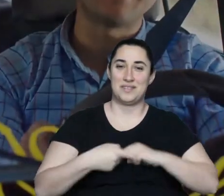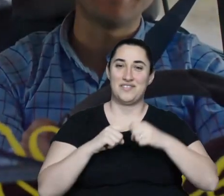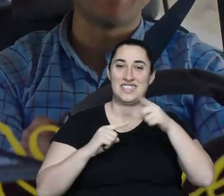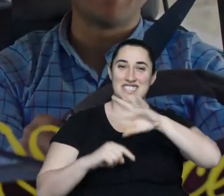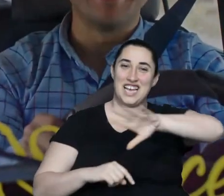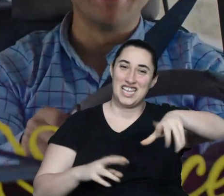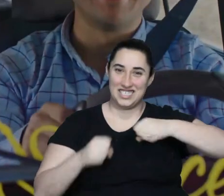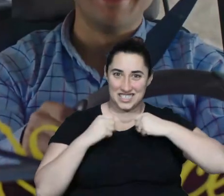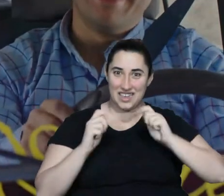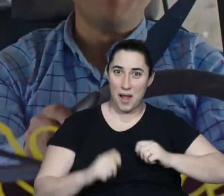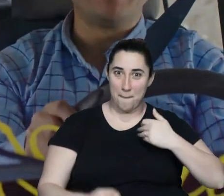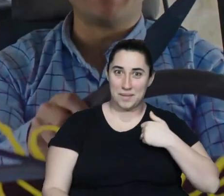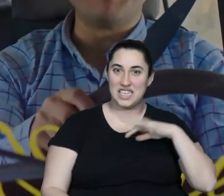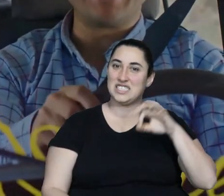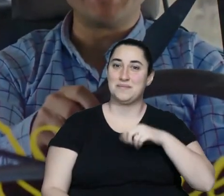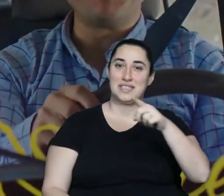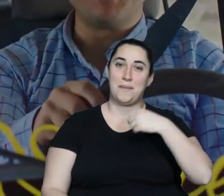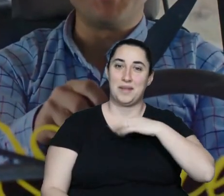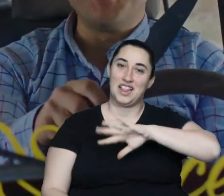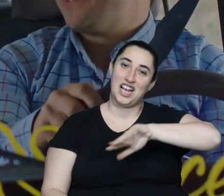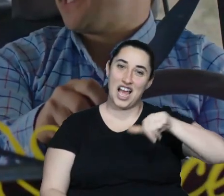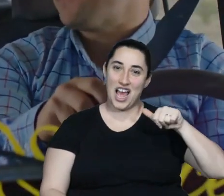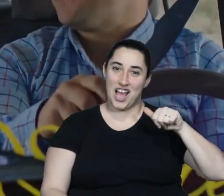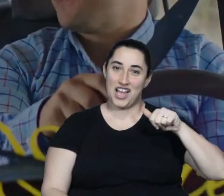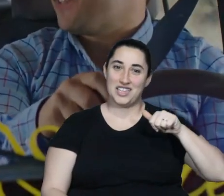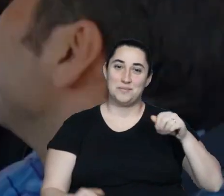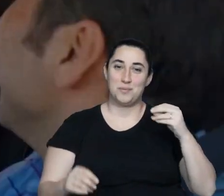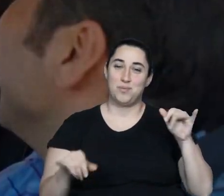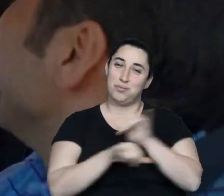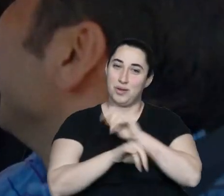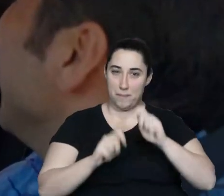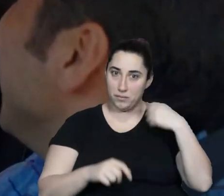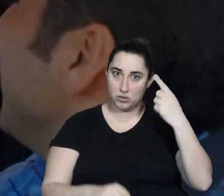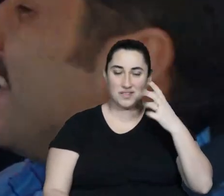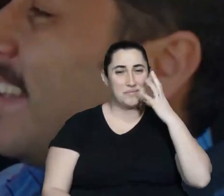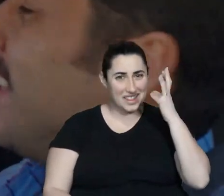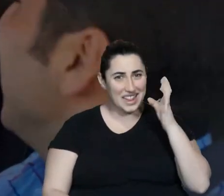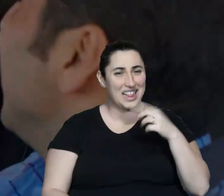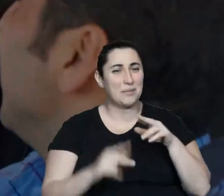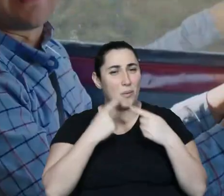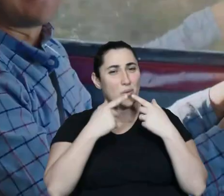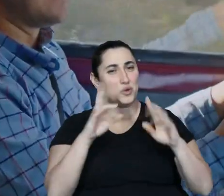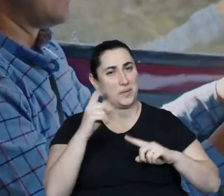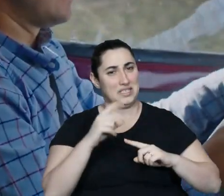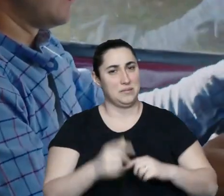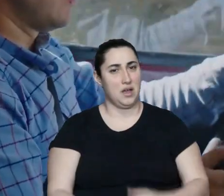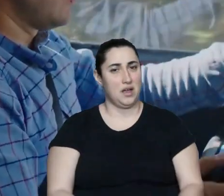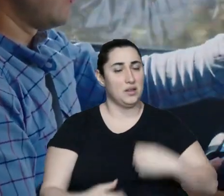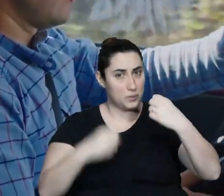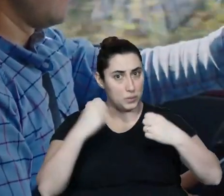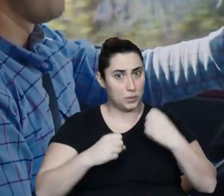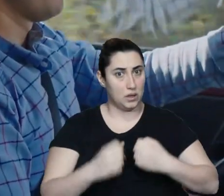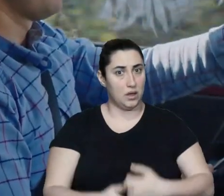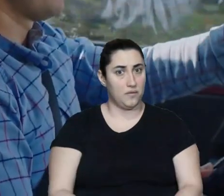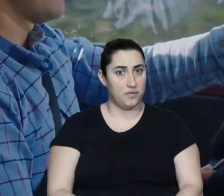sizi kaçırdık ya. Şimdi sen de beni kaçırıp duruma işlemek mi istiyorsun? Deli delimse konuşma İsmail. Sür şu